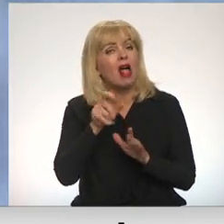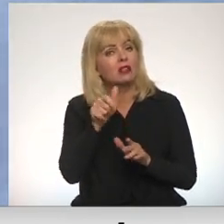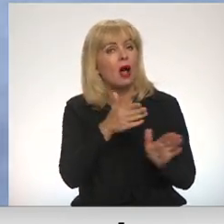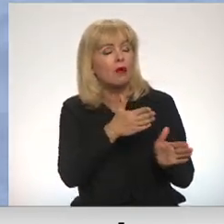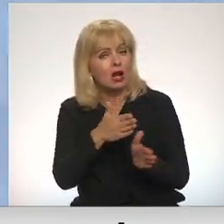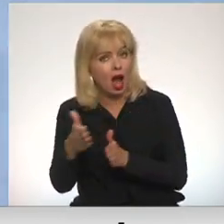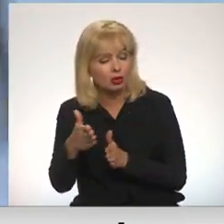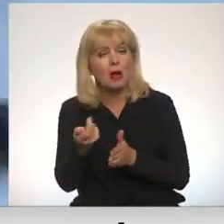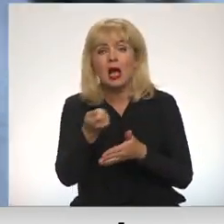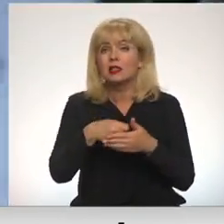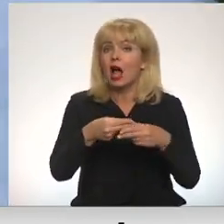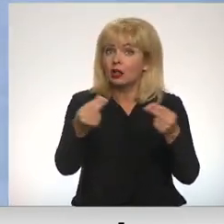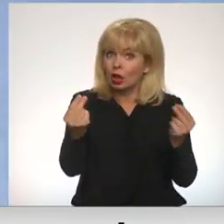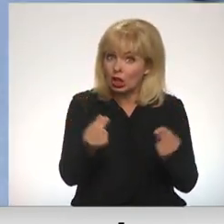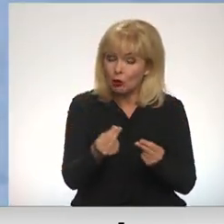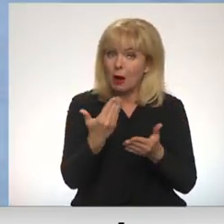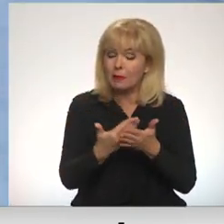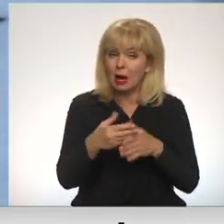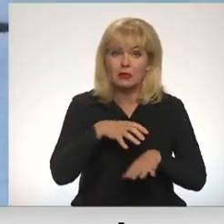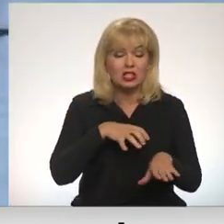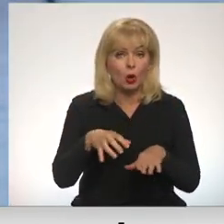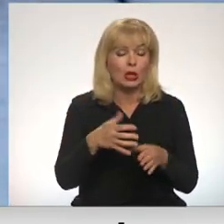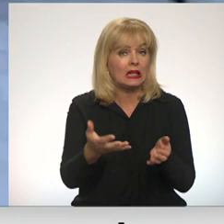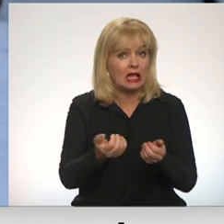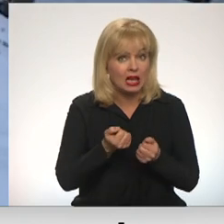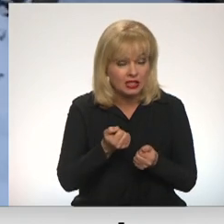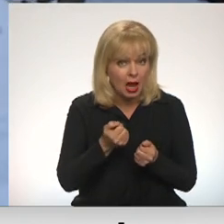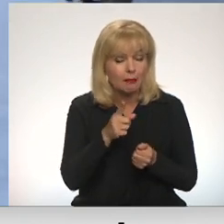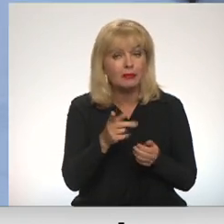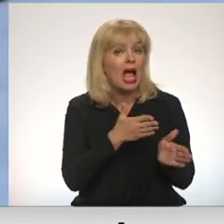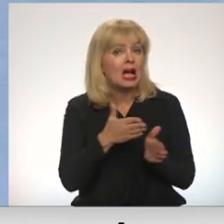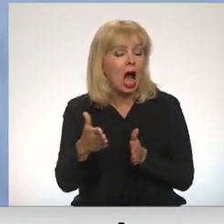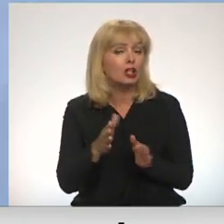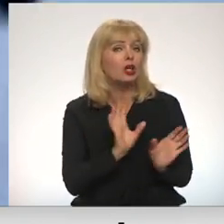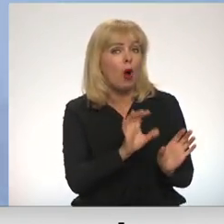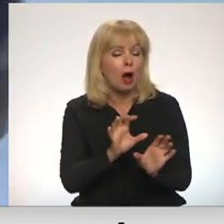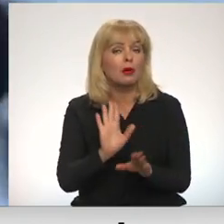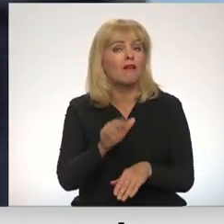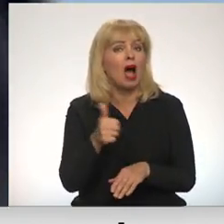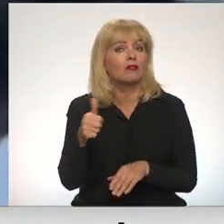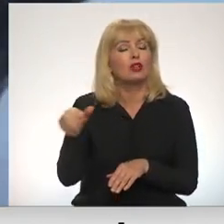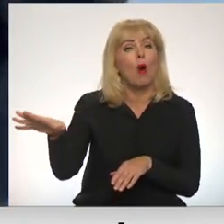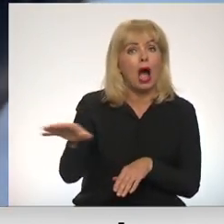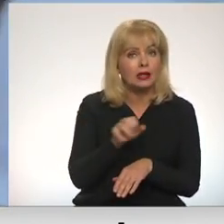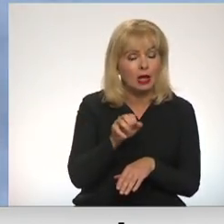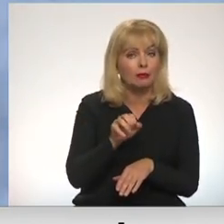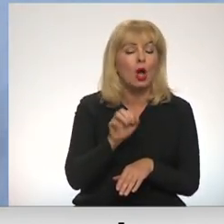arī slēgti līgumi, lai gadījumos, ja dzīvnieks tomēr nesaņem pienācīgas rūpes, viņu var atņemt un turpināt meklēt viņam